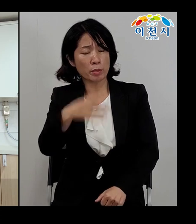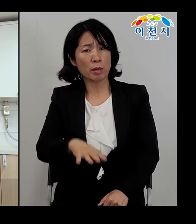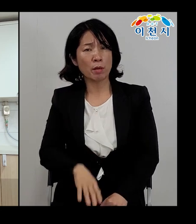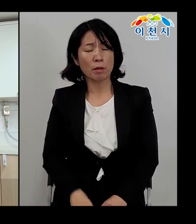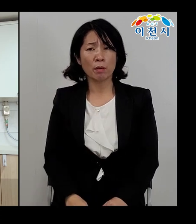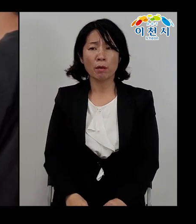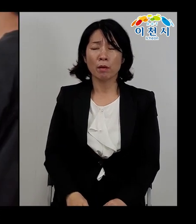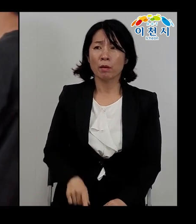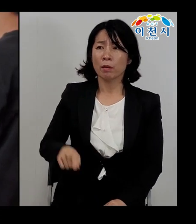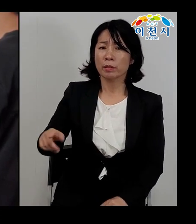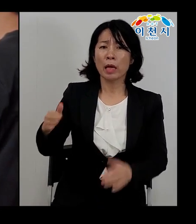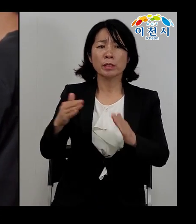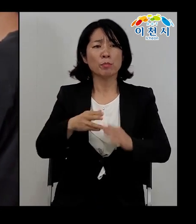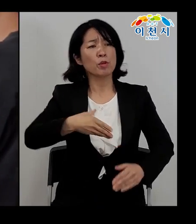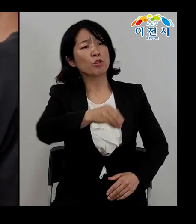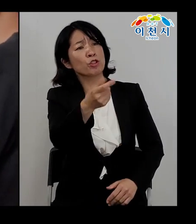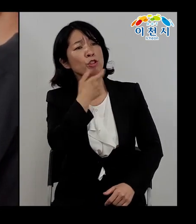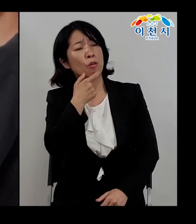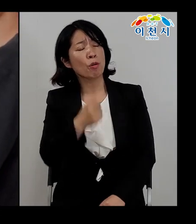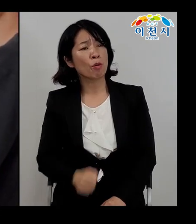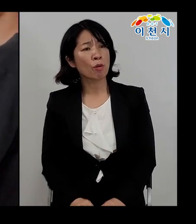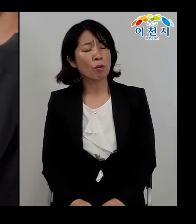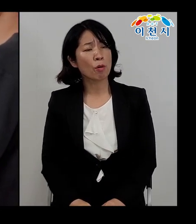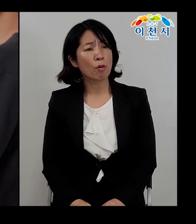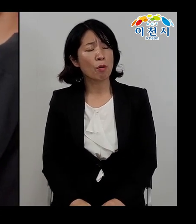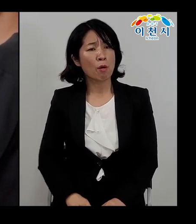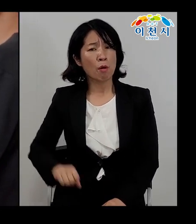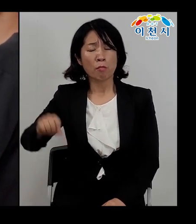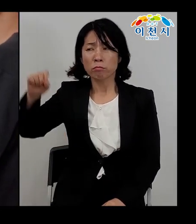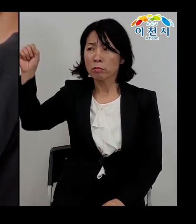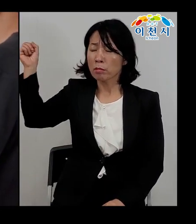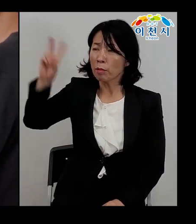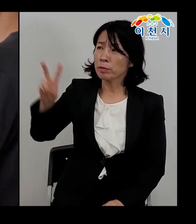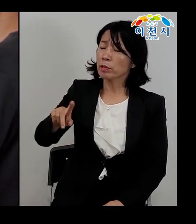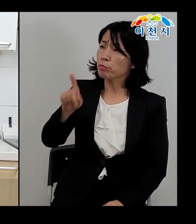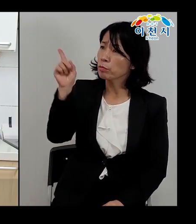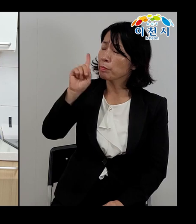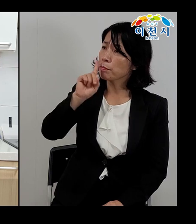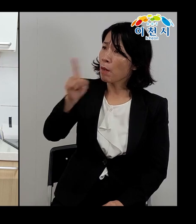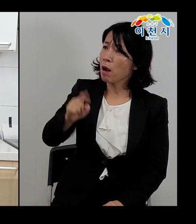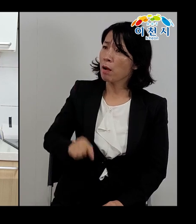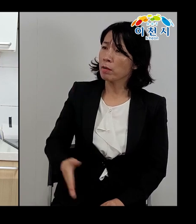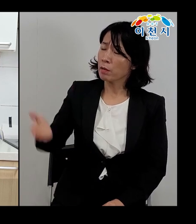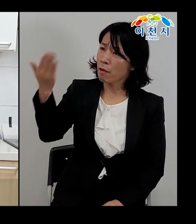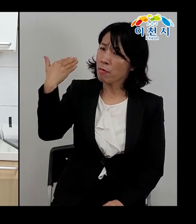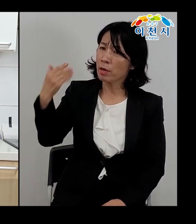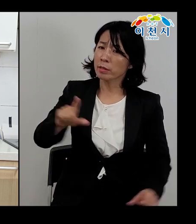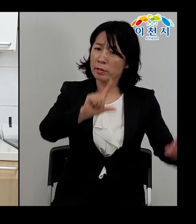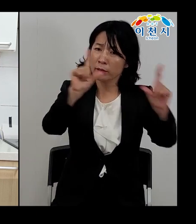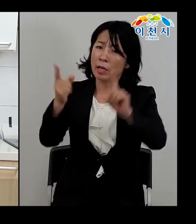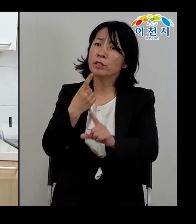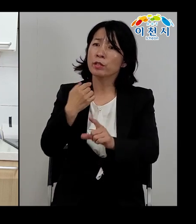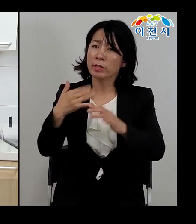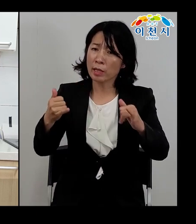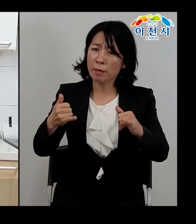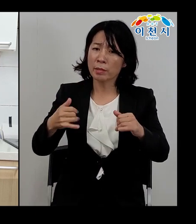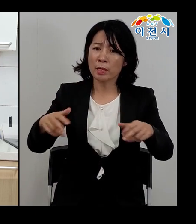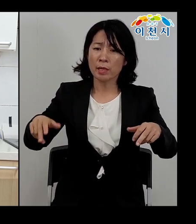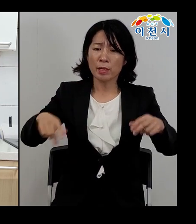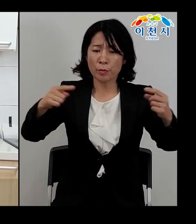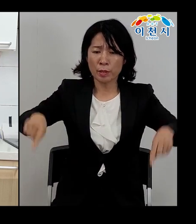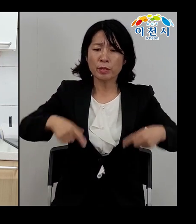저기요, 저 집 안 내놔요. 네? 아니, 그게 갑자기 무슨 말이에요? 아니, 전에 살던 사람도 휠체어